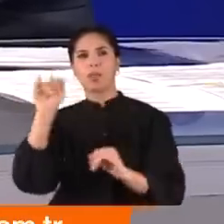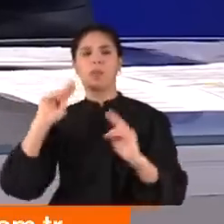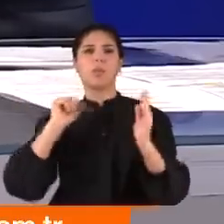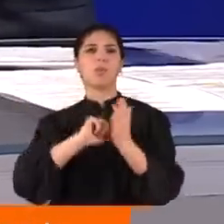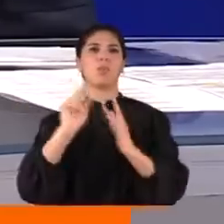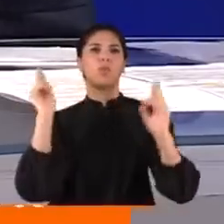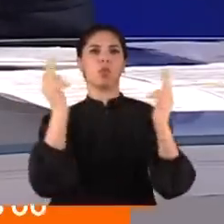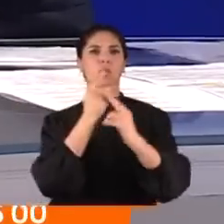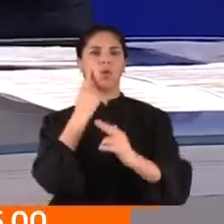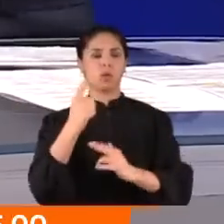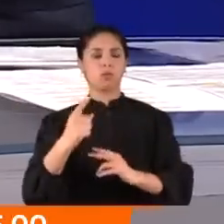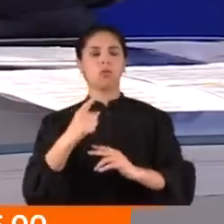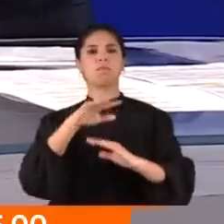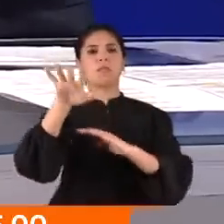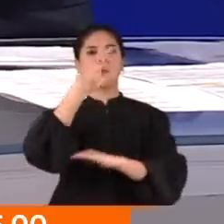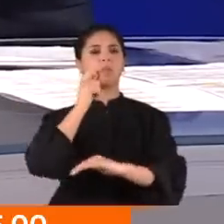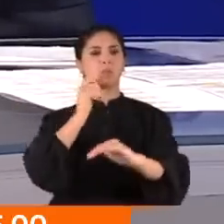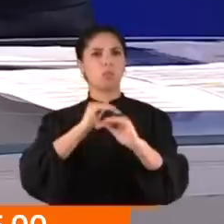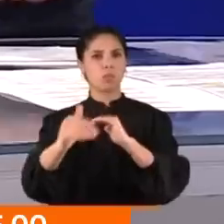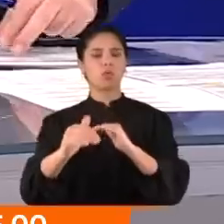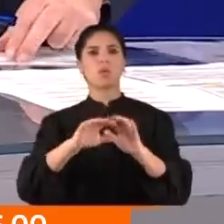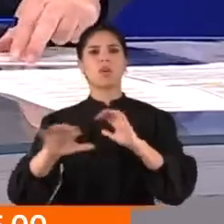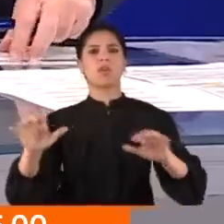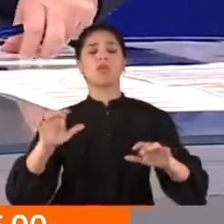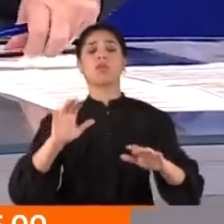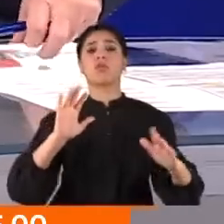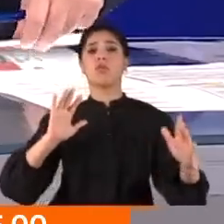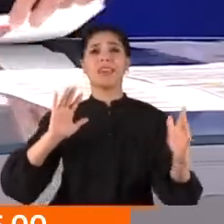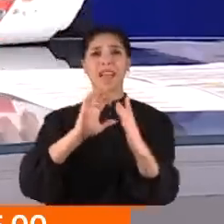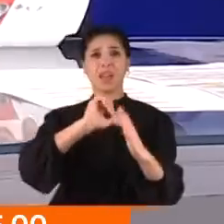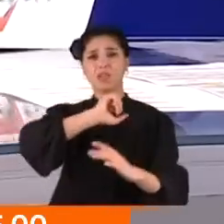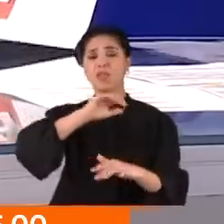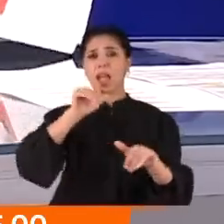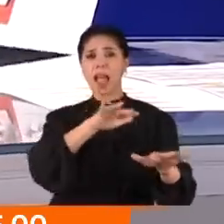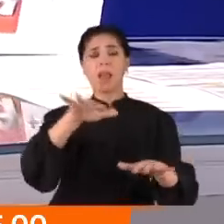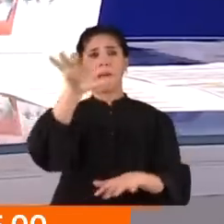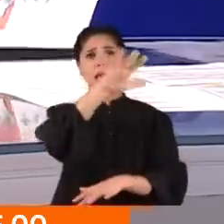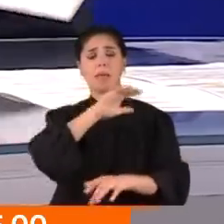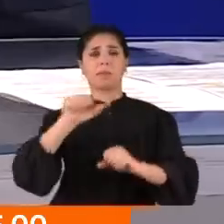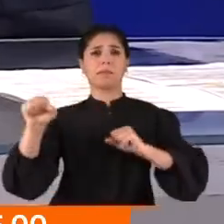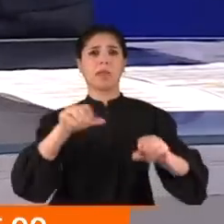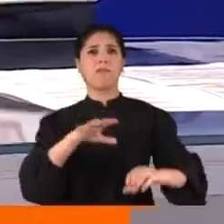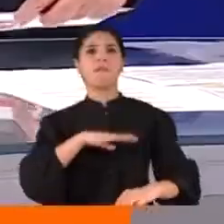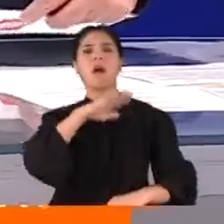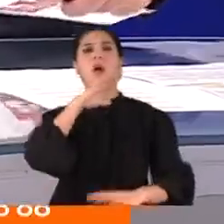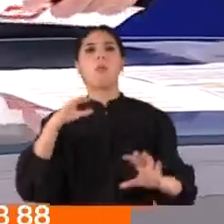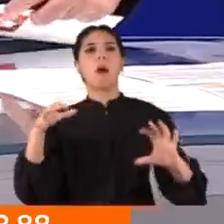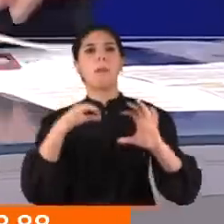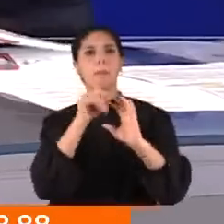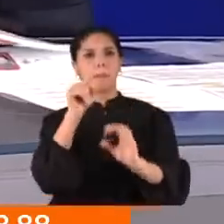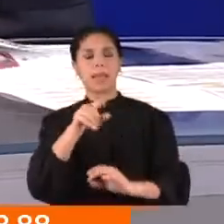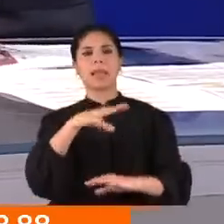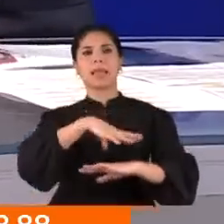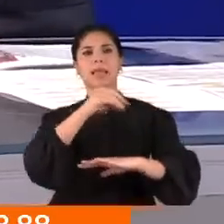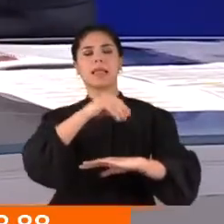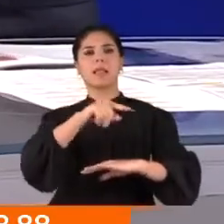dünyaya yayıldı. Hem manşetler, Müslümanlar ırkçı ve İslam karşıtı eyleme karşı ses yükseltti, yükseltmeye devam ediyor. Avrupa Birliği de